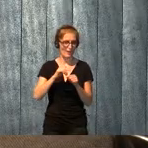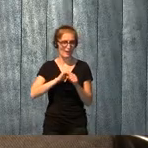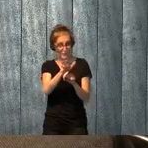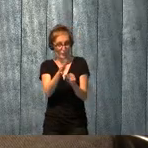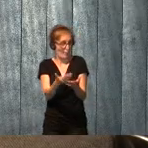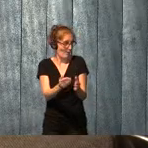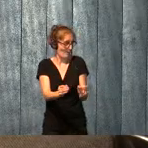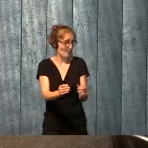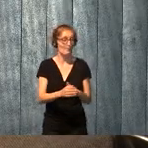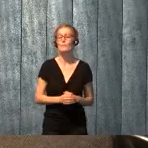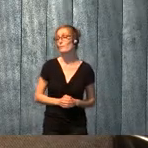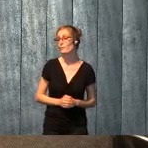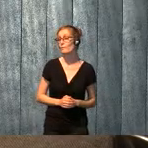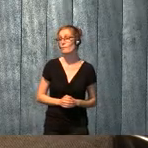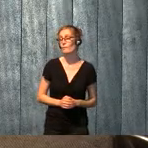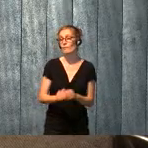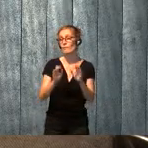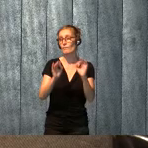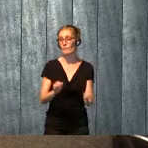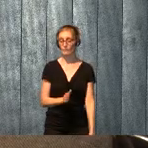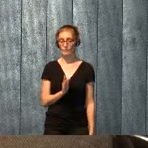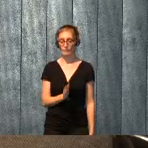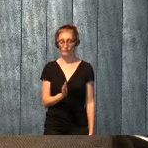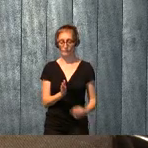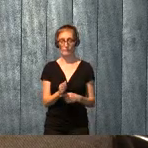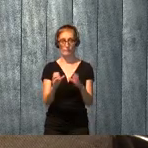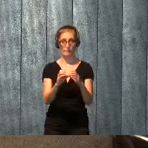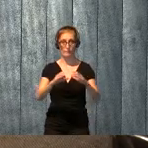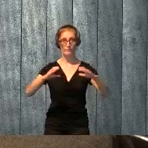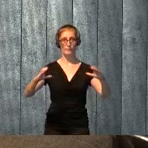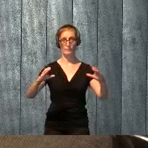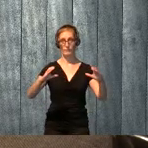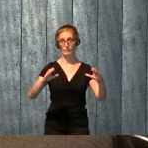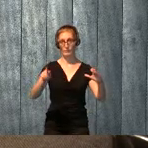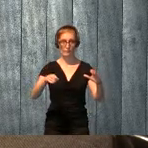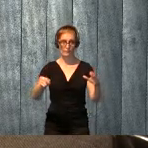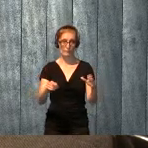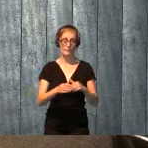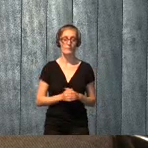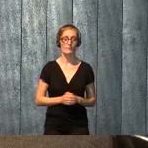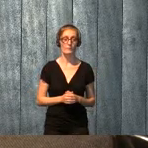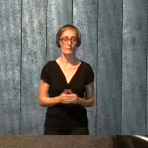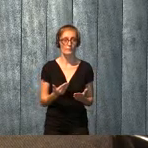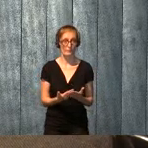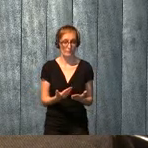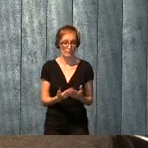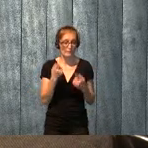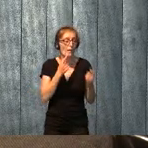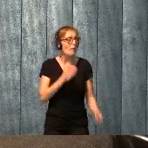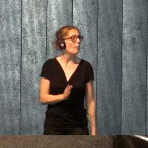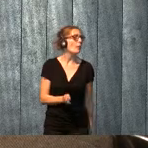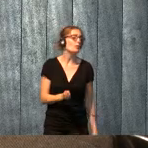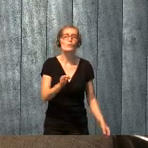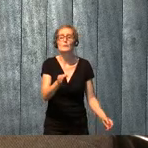Exact. Aujourd'hui, le développement de Bordeaux, c'est évidemment le développement de la métropole. Et je voudrais que cette réflexion, quand j'ai dit Bordeaux,